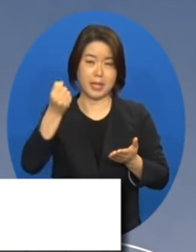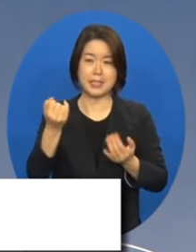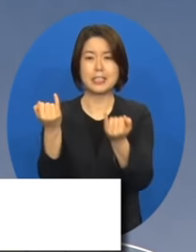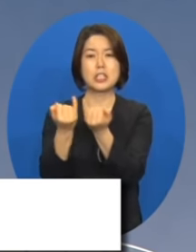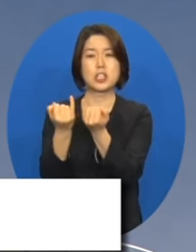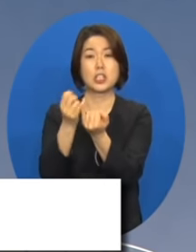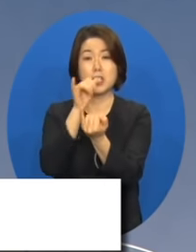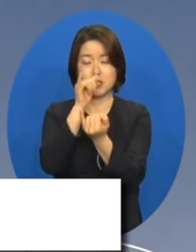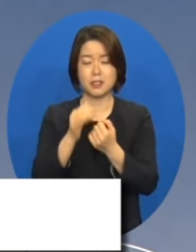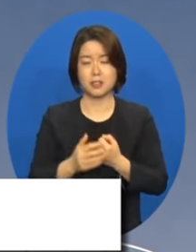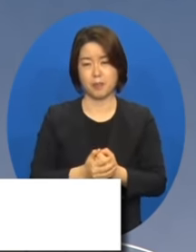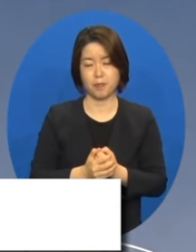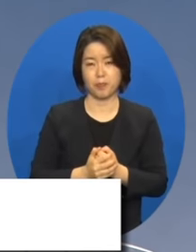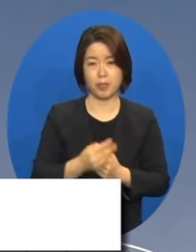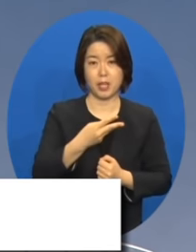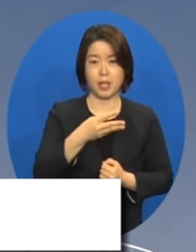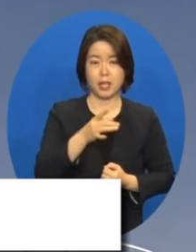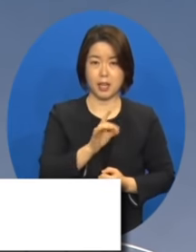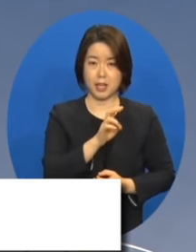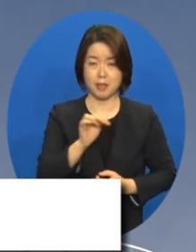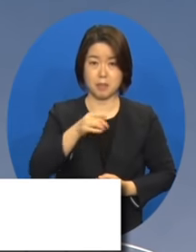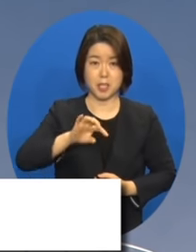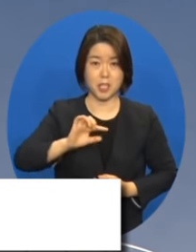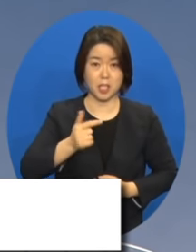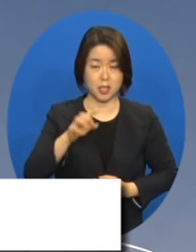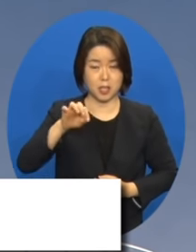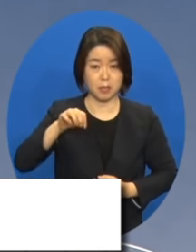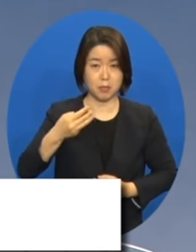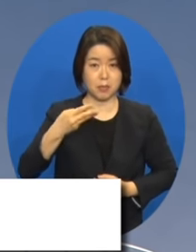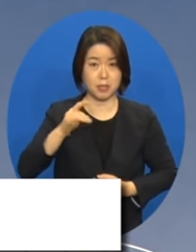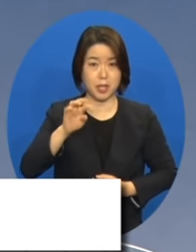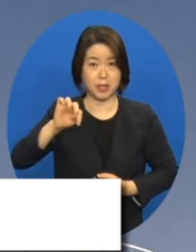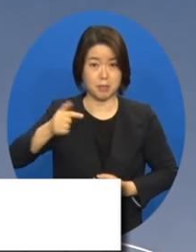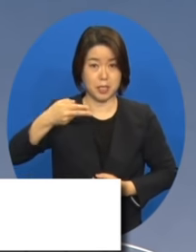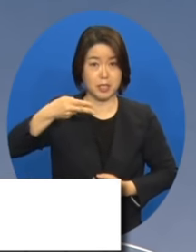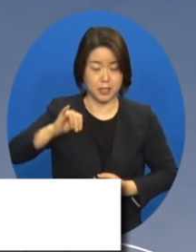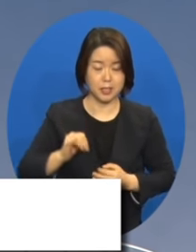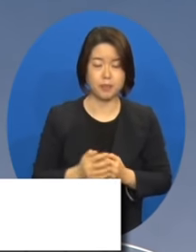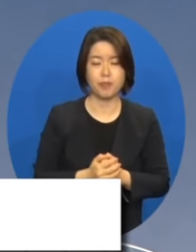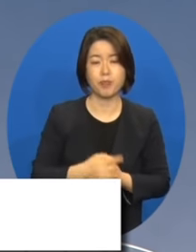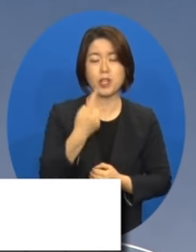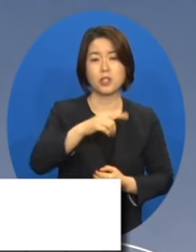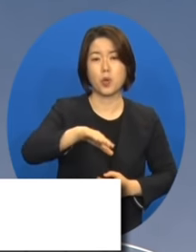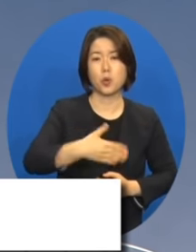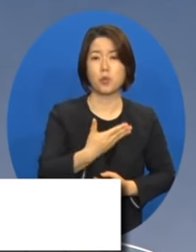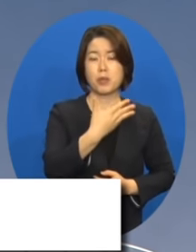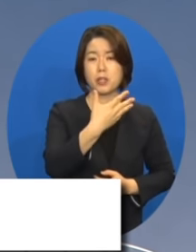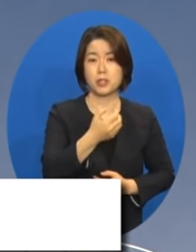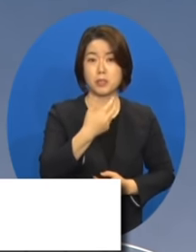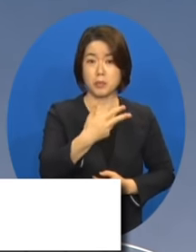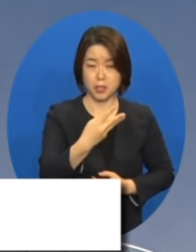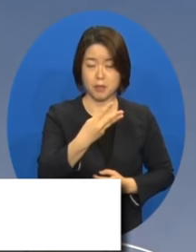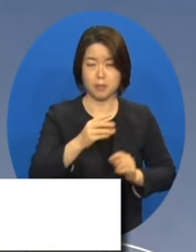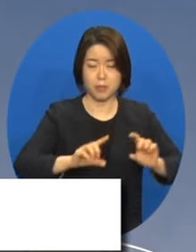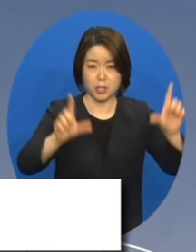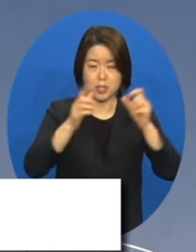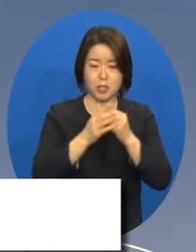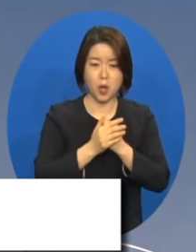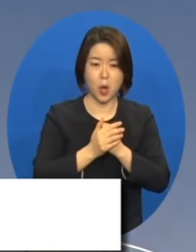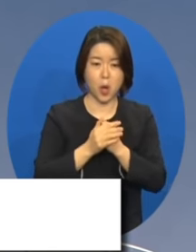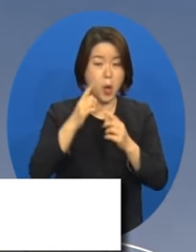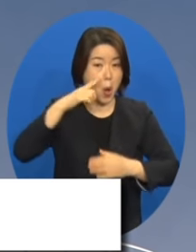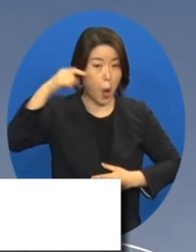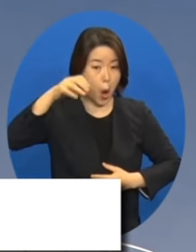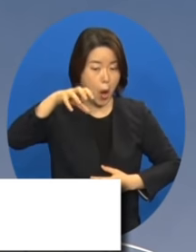메리 1 프레 민즈 라고 하는 여인입니다 그분은 1913년 헝가리에서 귀족의 딸로 태어나